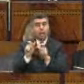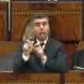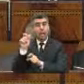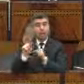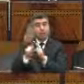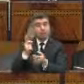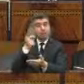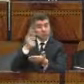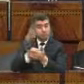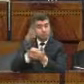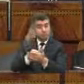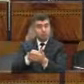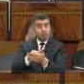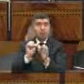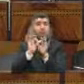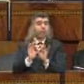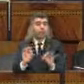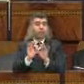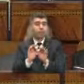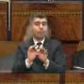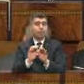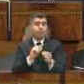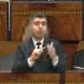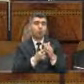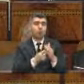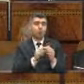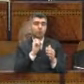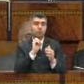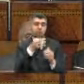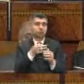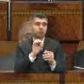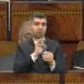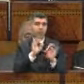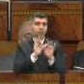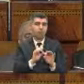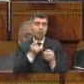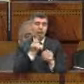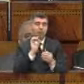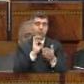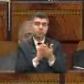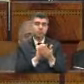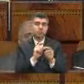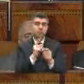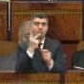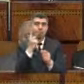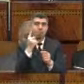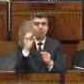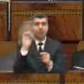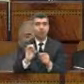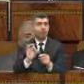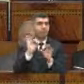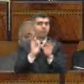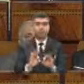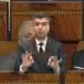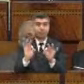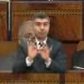دفع ما لا تستهلكه. لهذا السيد الوزير، نطالب بسن إجراءات قانونية لمراجعة هذه الفواتير حفاظا على كرامة وحق المواطنين من